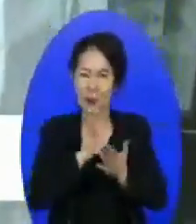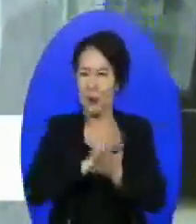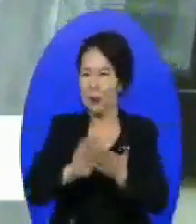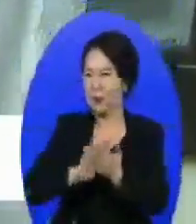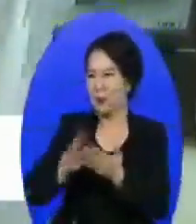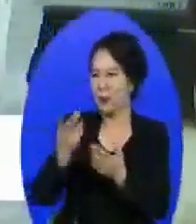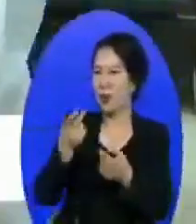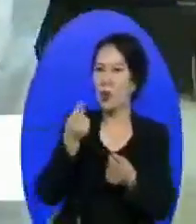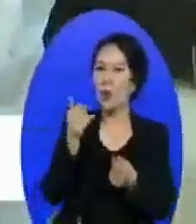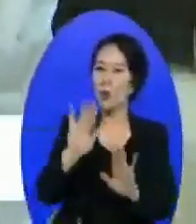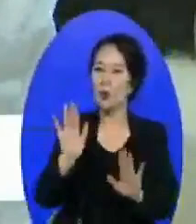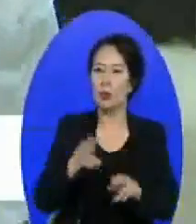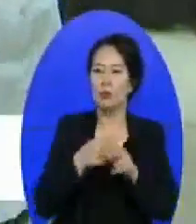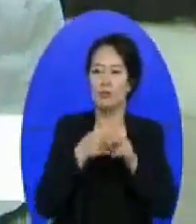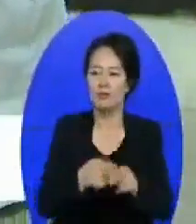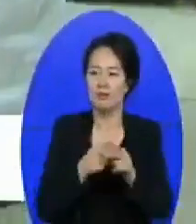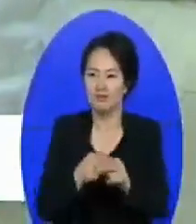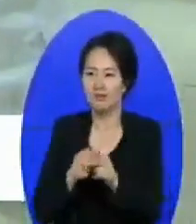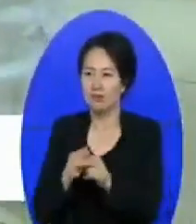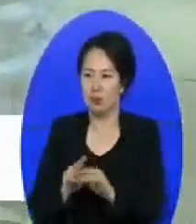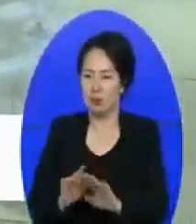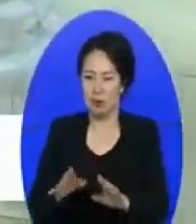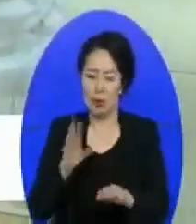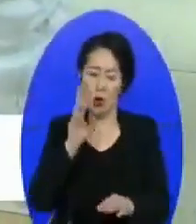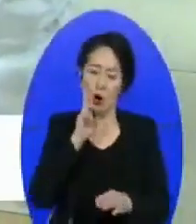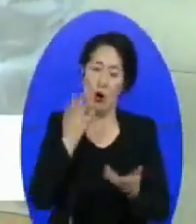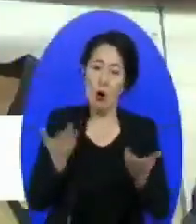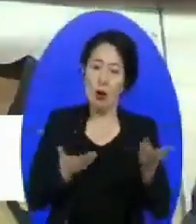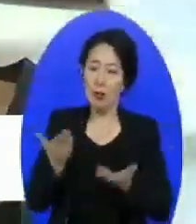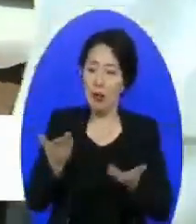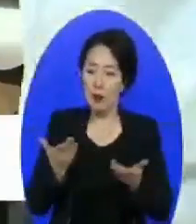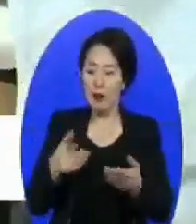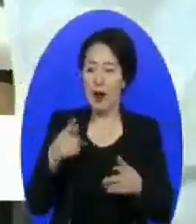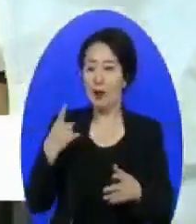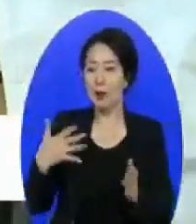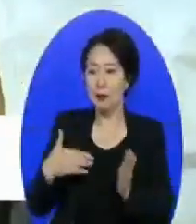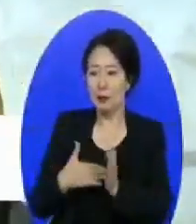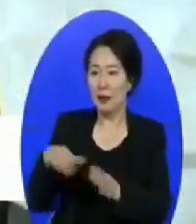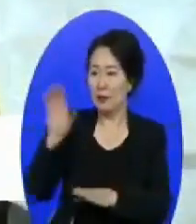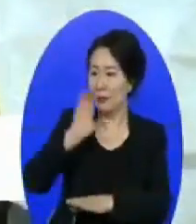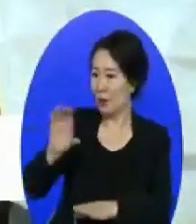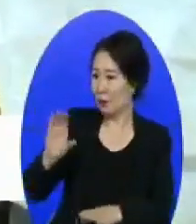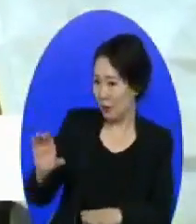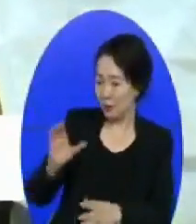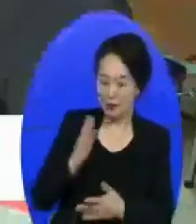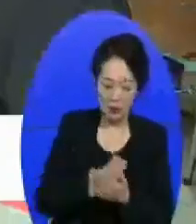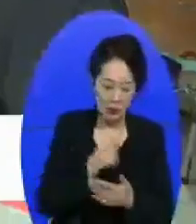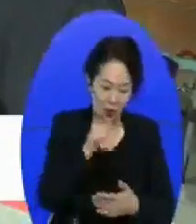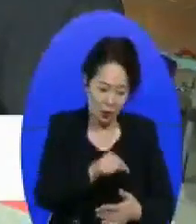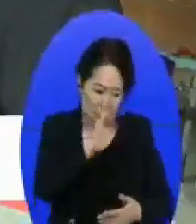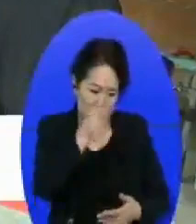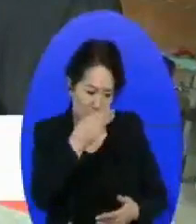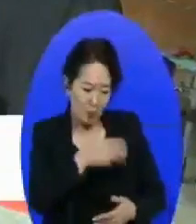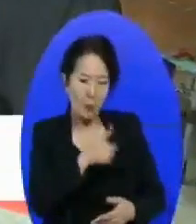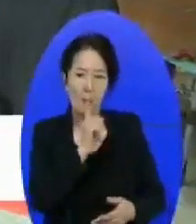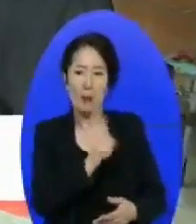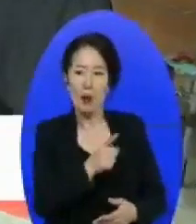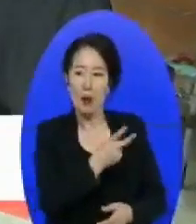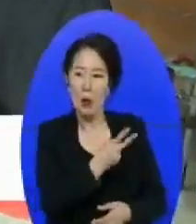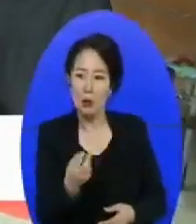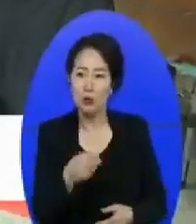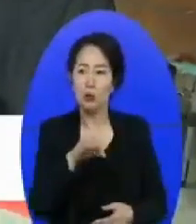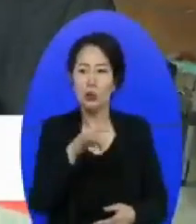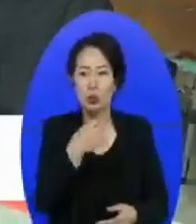үн төлбөргүйгээр хийж эхэллээ. Нийслэлийн хэмжээнд хоол хүнсний худалдаа эрхэлдэг 15,000 гаруй аж ахуй нэгж байна. Тодорхойлбол 1,200 гаруй түргэн үйлчилгээний